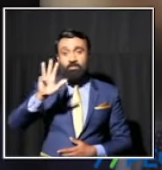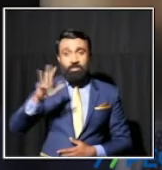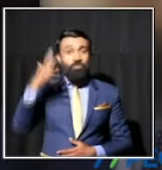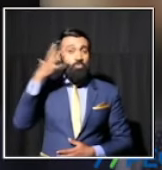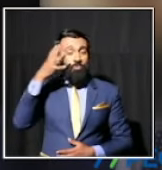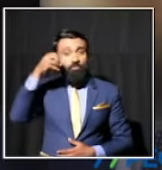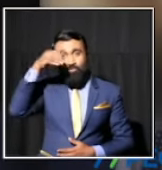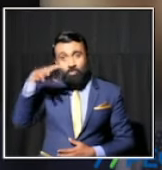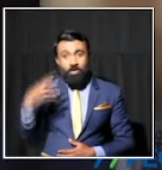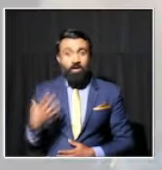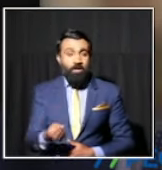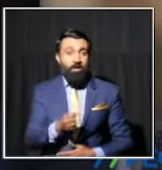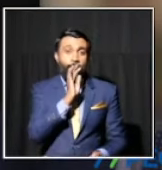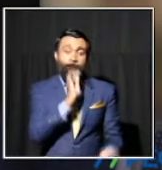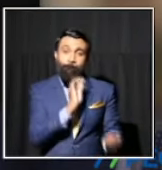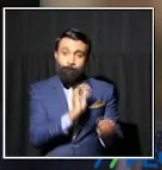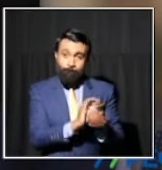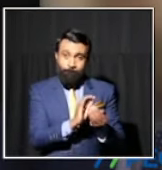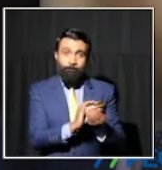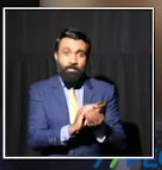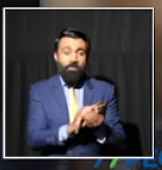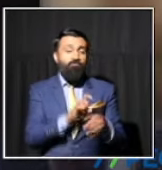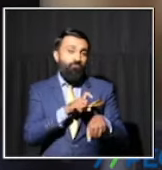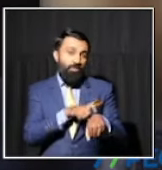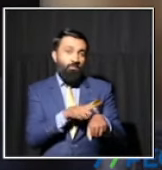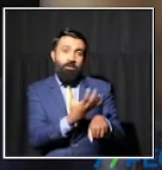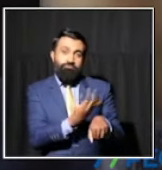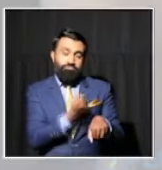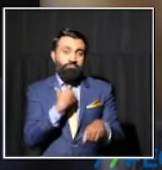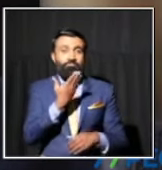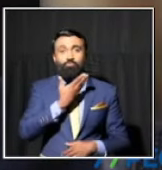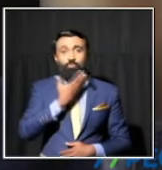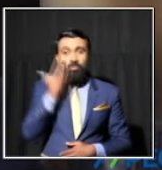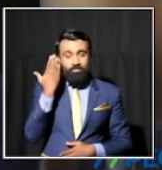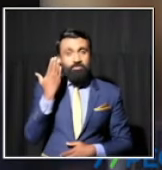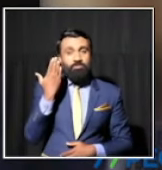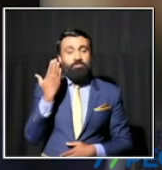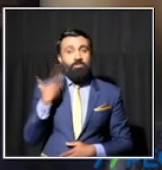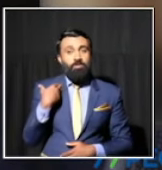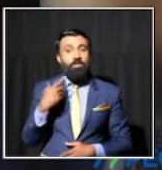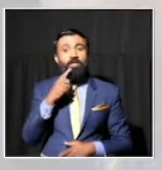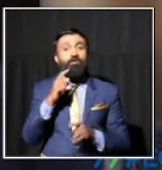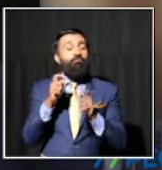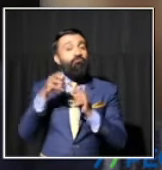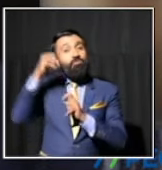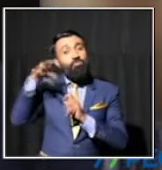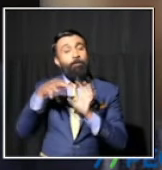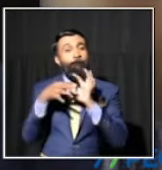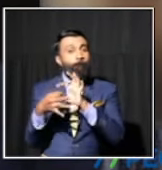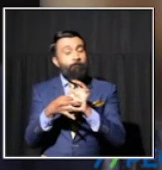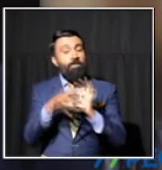අරගෙන ඒක ගබඩා කරලා ඕනම වෙලාවක පාවිච්චි කරන්න පුළුවන් වෙන විදියට ඒක විදුලි බල පද්ධතියට එකතු කිරීම. එතන